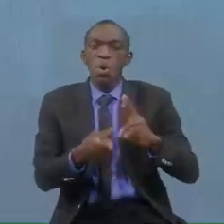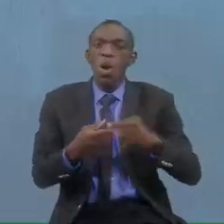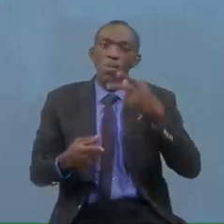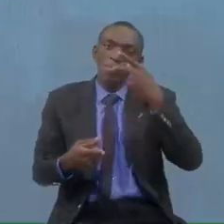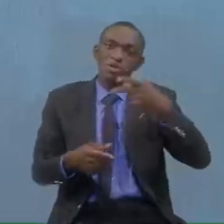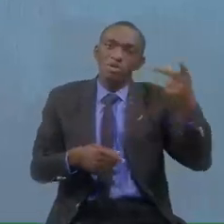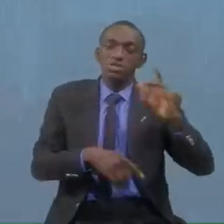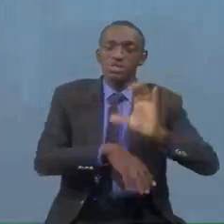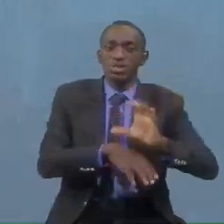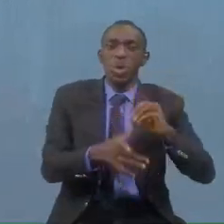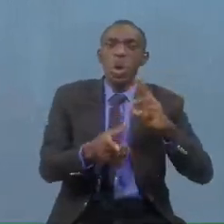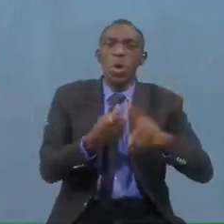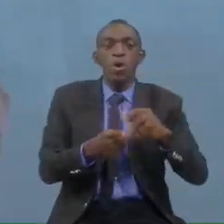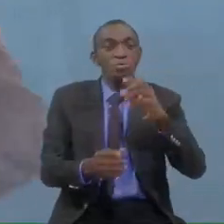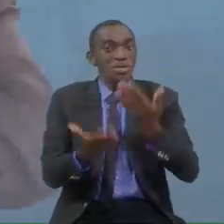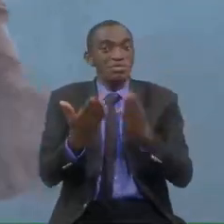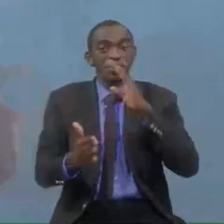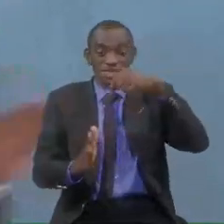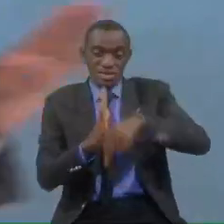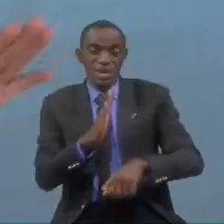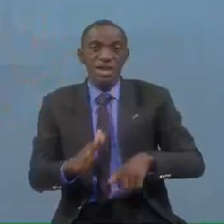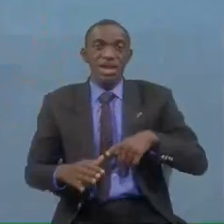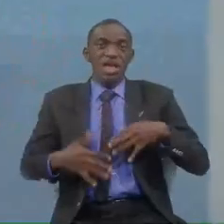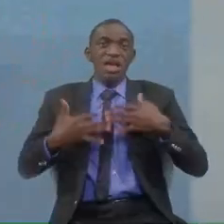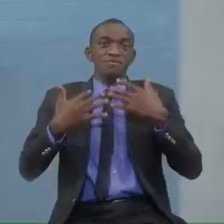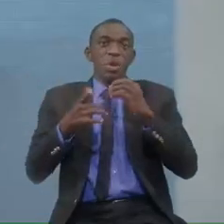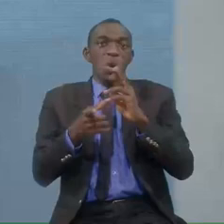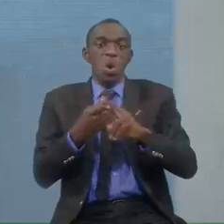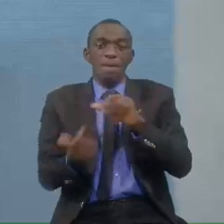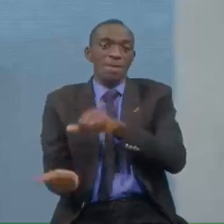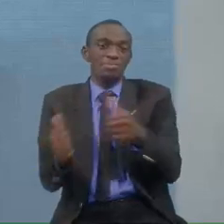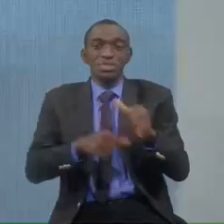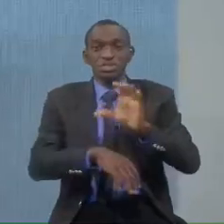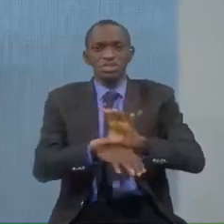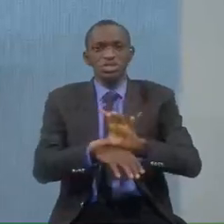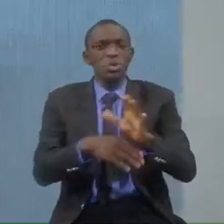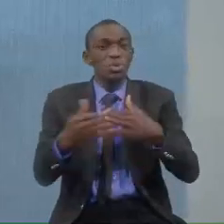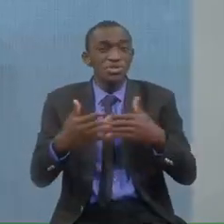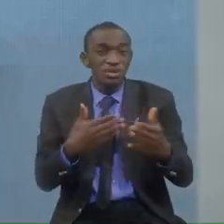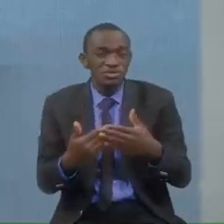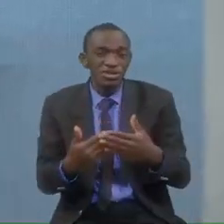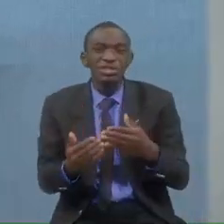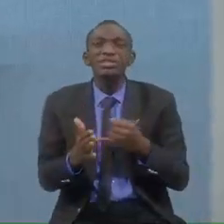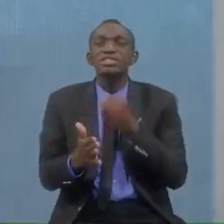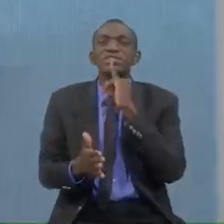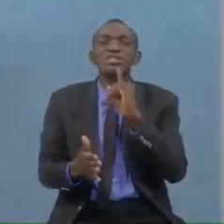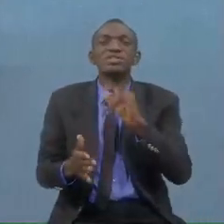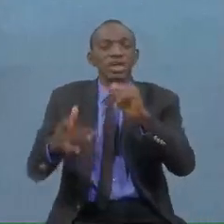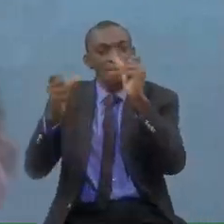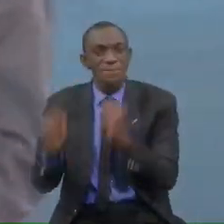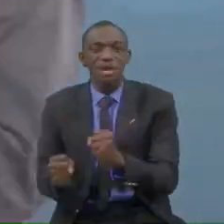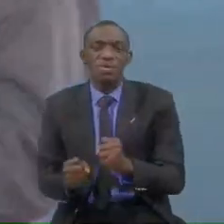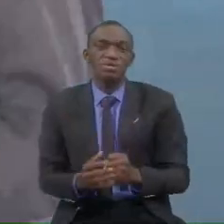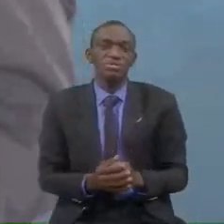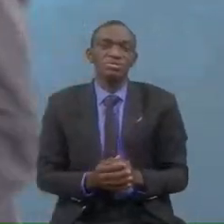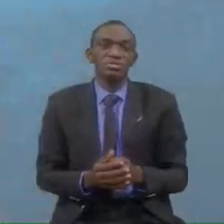des pentecôtistes, que ce soit l'église des évangélistes, que ce soit la vie profonde ou l'église baptiste, c'est la